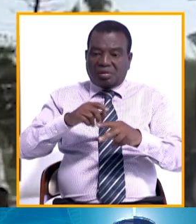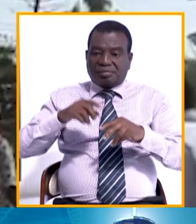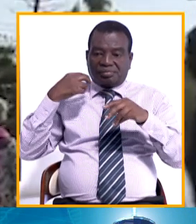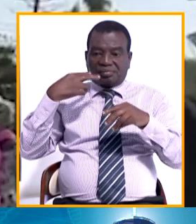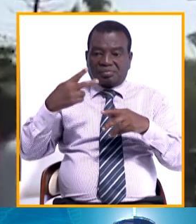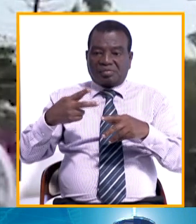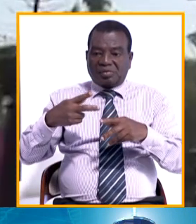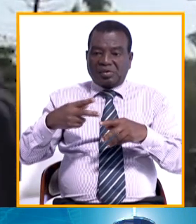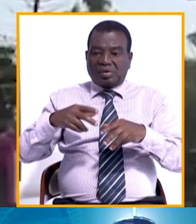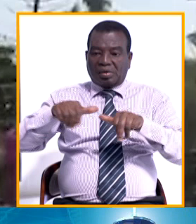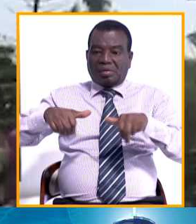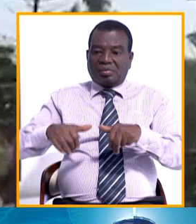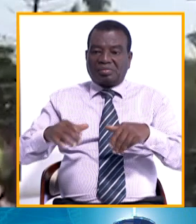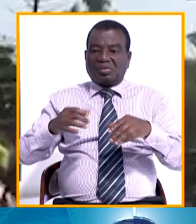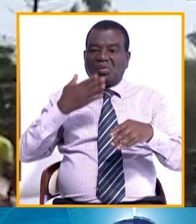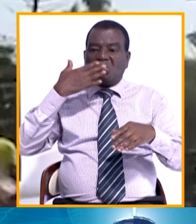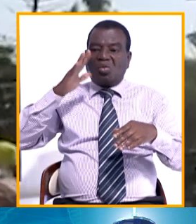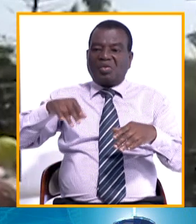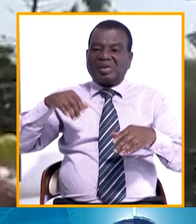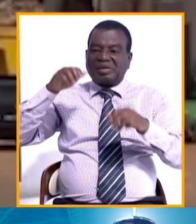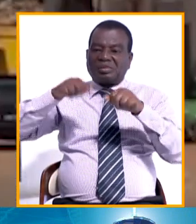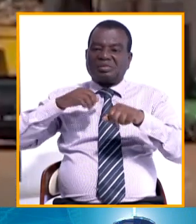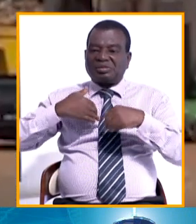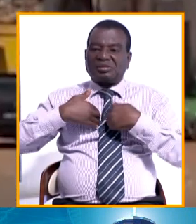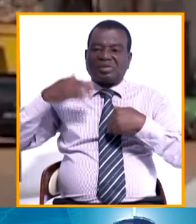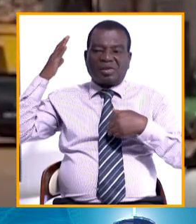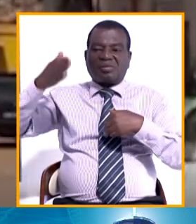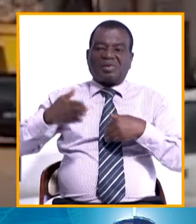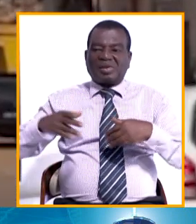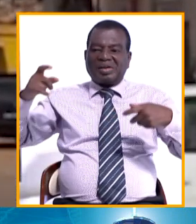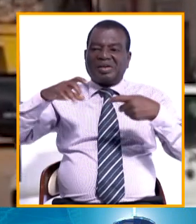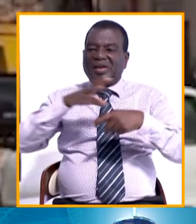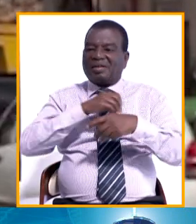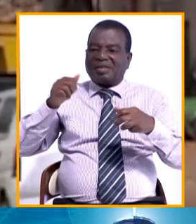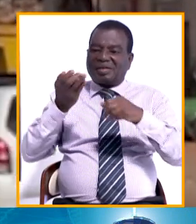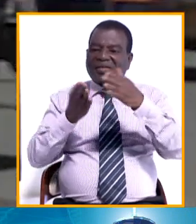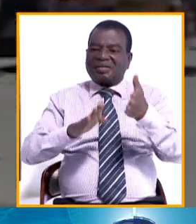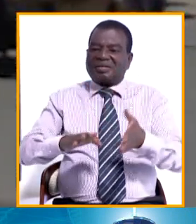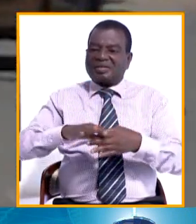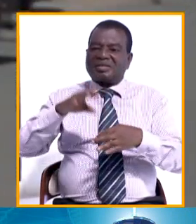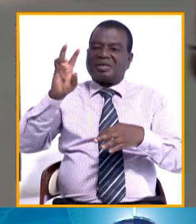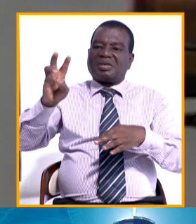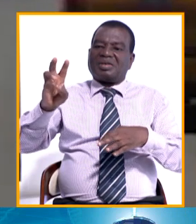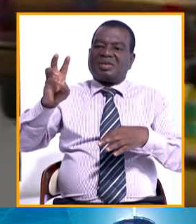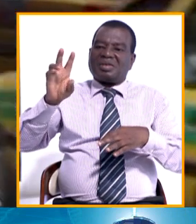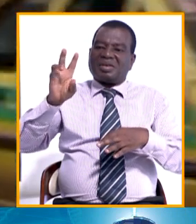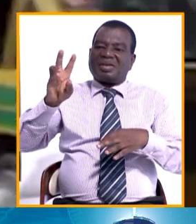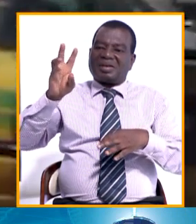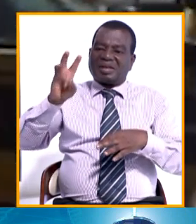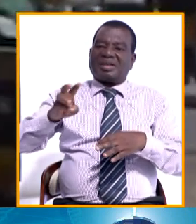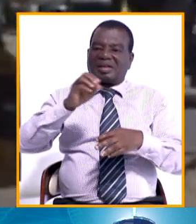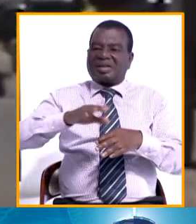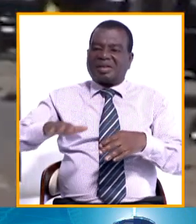de produits toxiques qui pourraient avoir un lien avec le décès de 66 enfants en Gambie par insuffisance rénale. Les